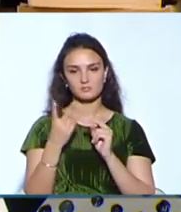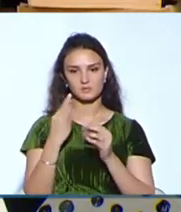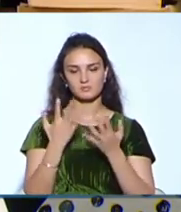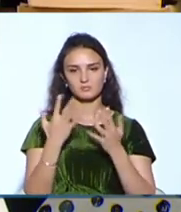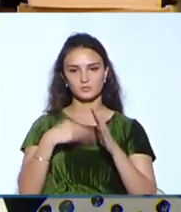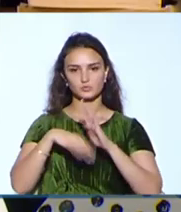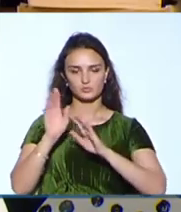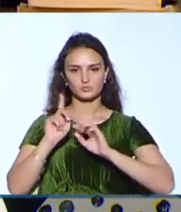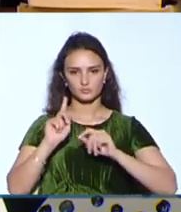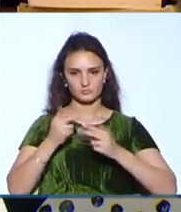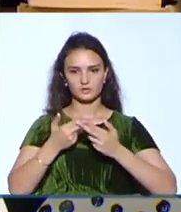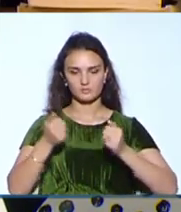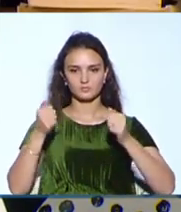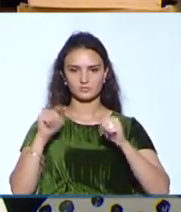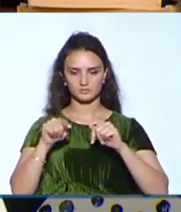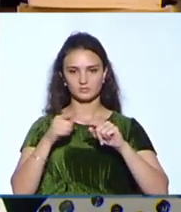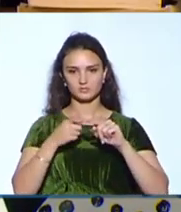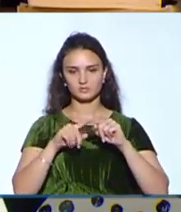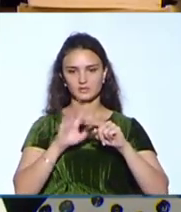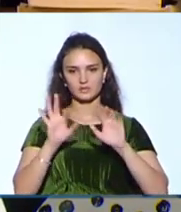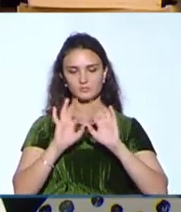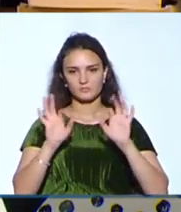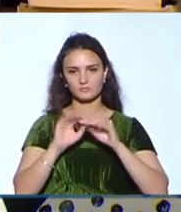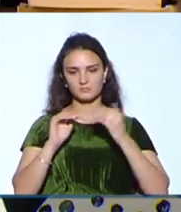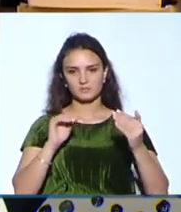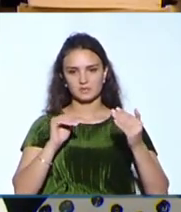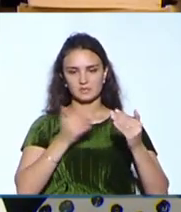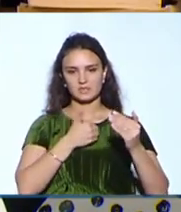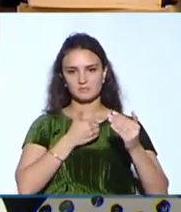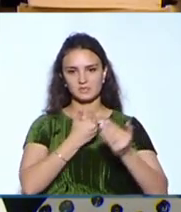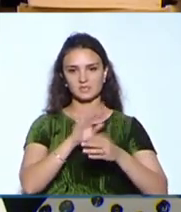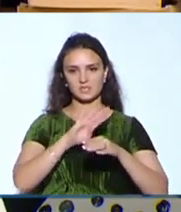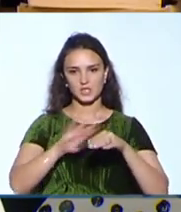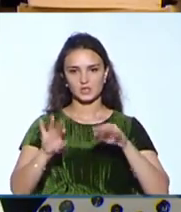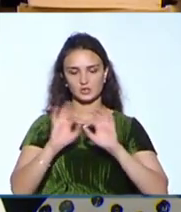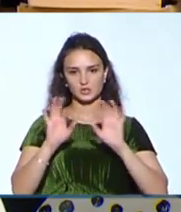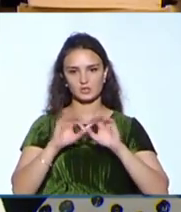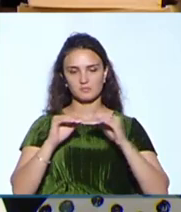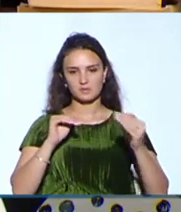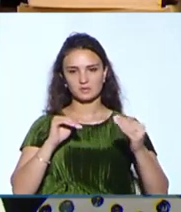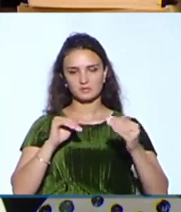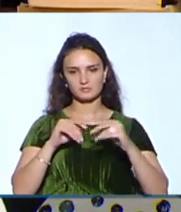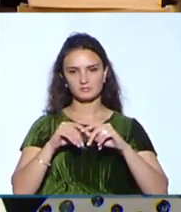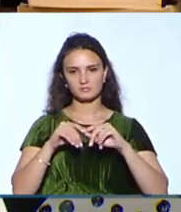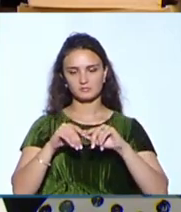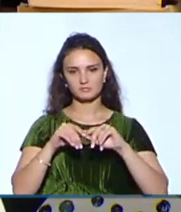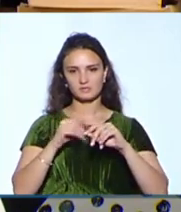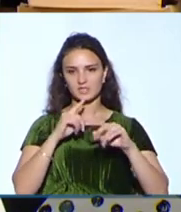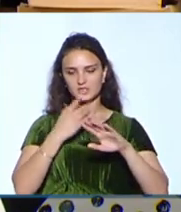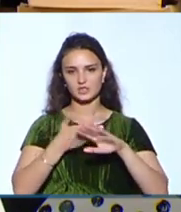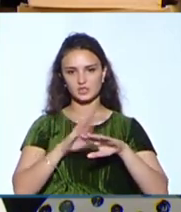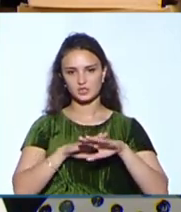ალბათ ჯობს, რომ რა თქმა უნდა არ გამოვაცხადოთ მათი ნების გარეშე მათი